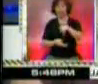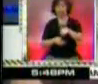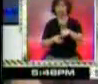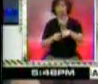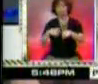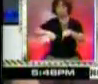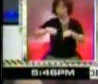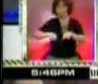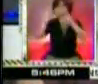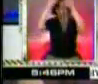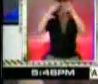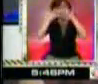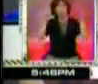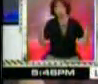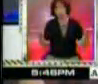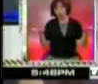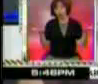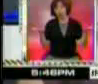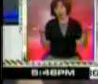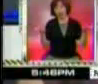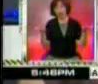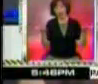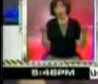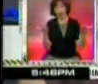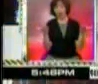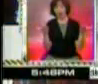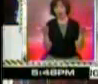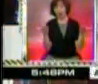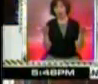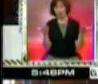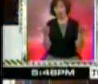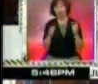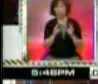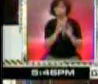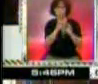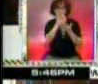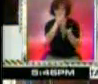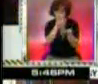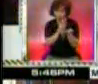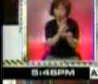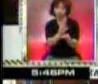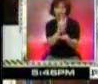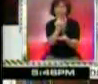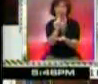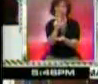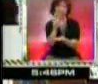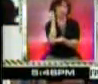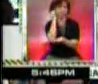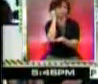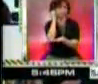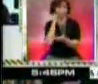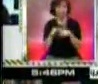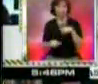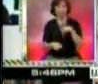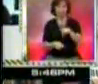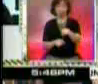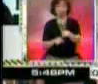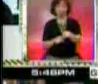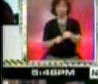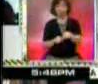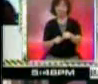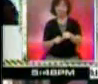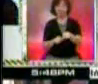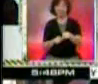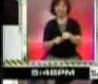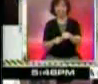helmet. Okay, sir, pwede mo pakilina po yung TV niyo, sir, para hindi tayo mag-feedback. Okay, okay. Hindi po nakasuot ng